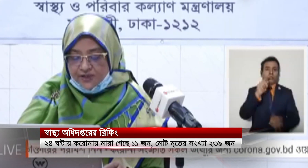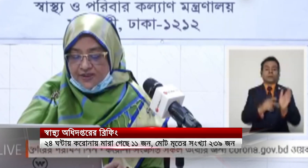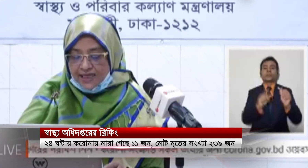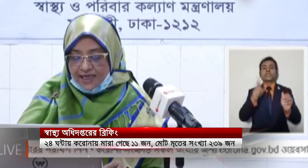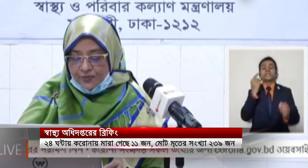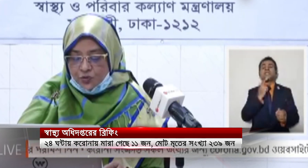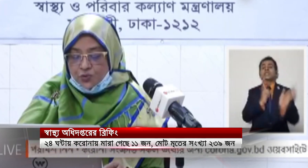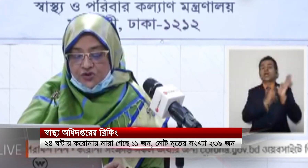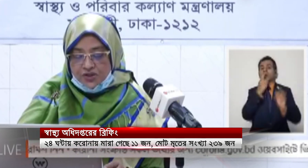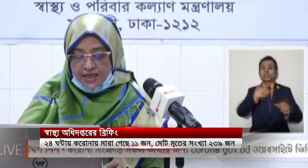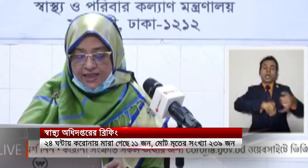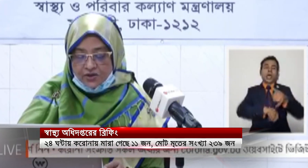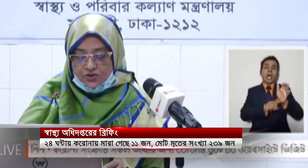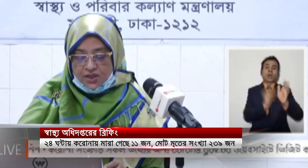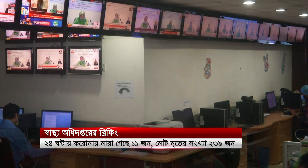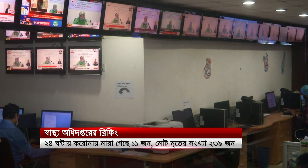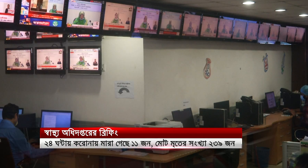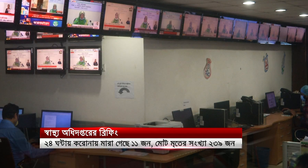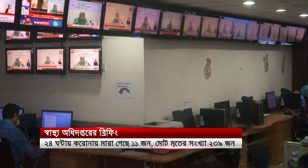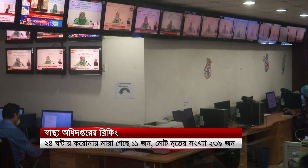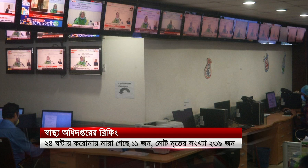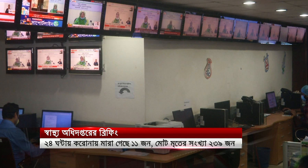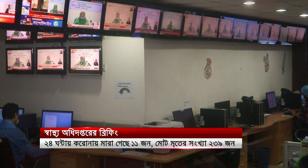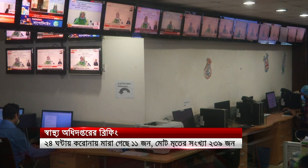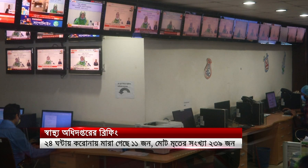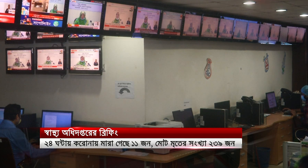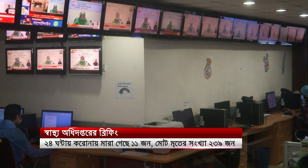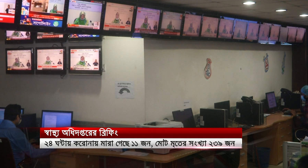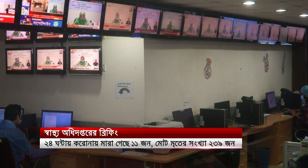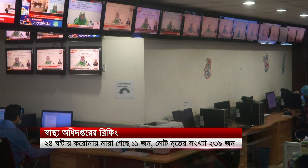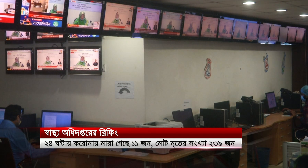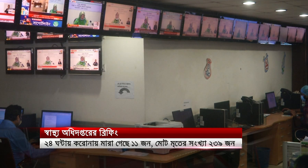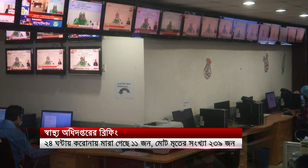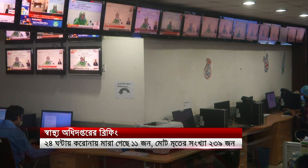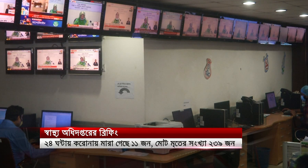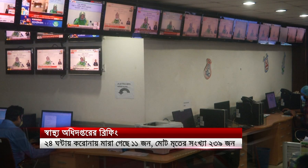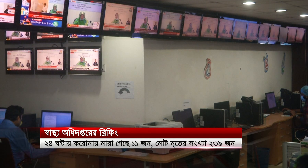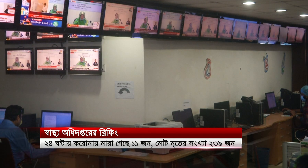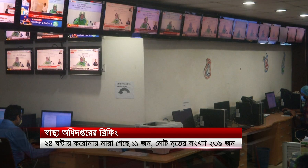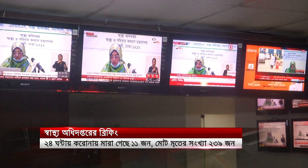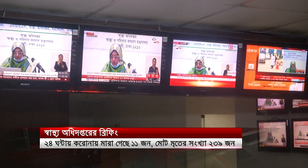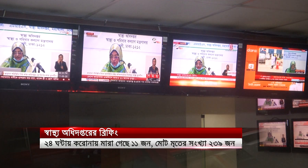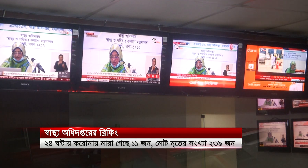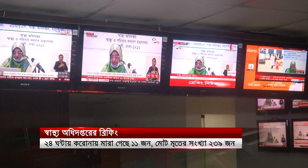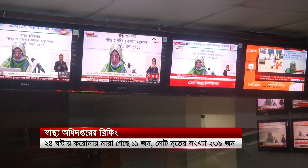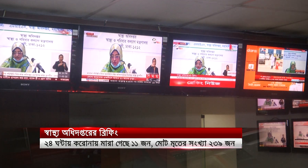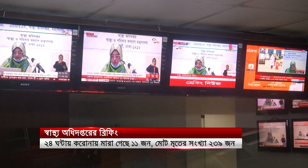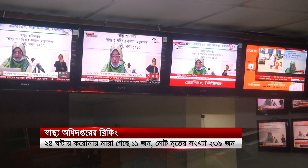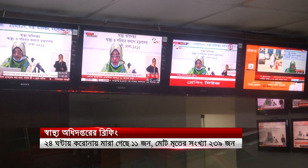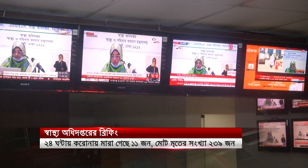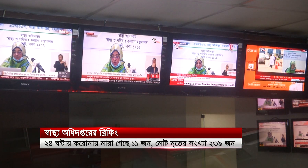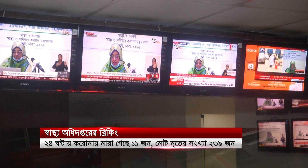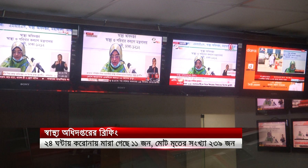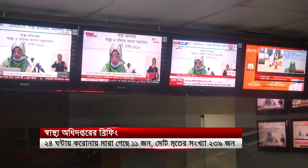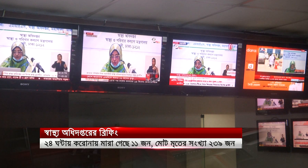কোভিড-19 পিসিআর ল্যাব রূপগঞ্জ নারায়ণগঞ্জ। সারা দেশে নতুন করে 183 জন আইসোলেশনে এবং 2360 জনকে